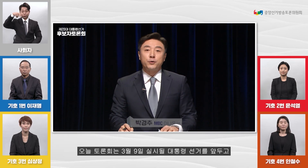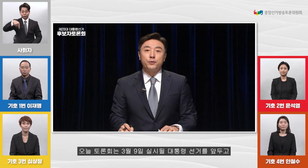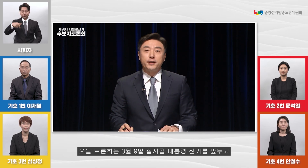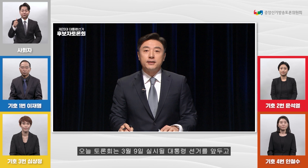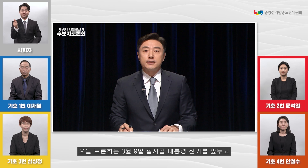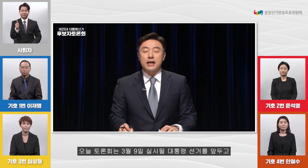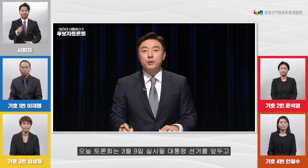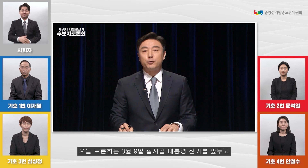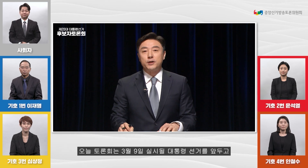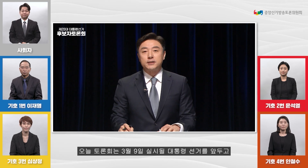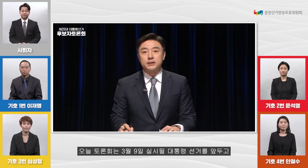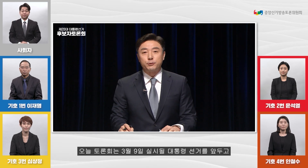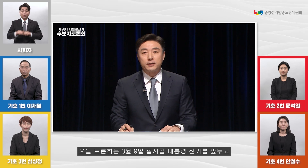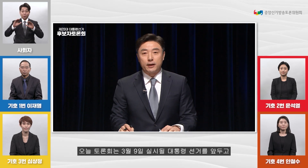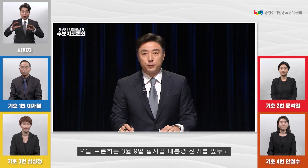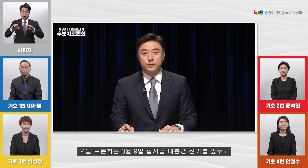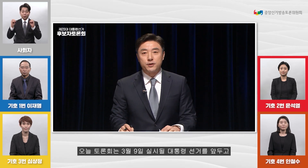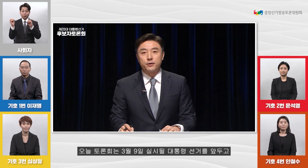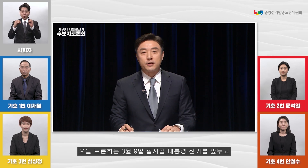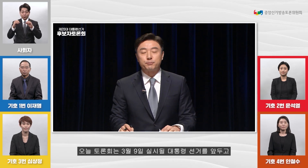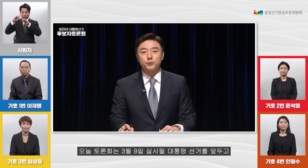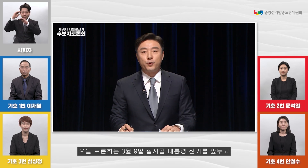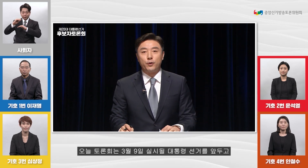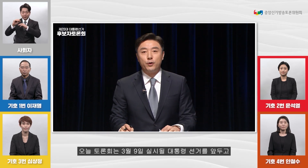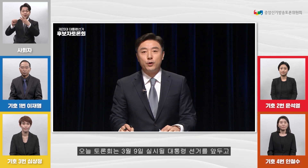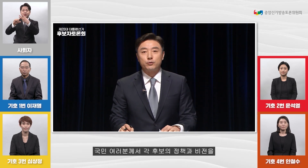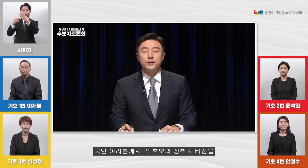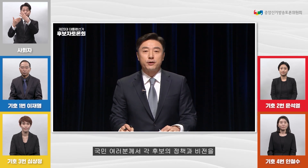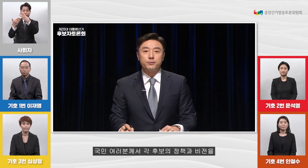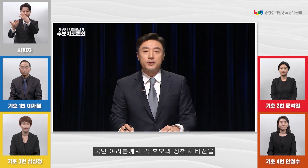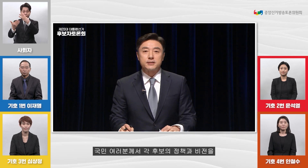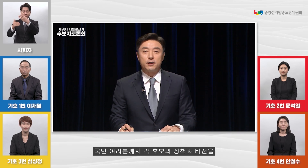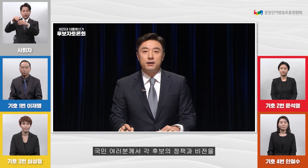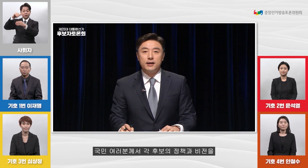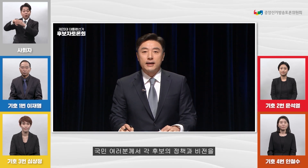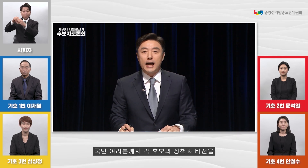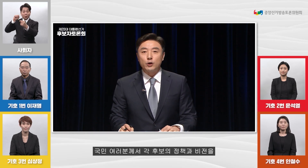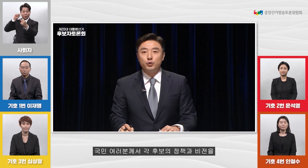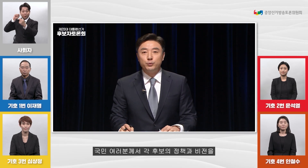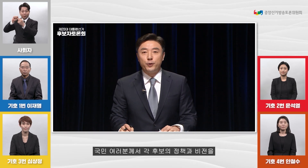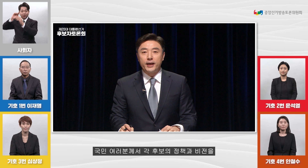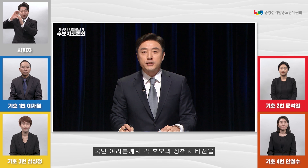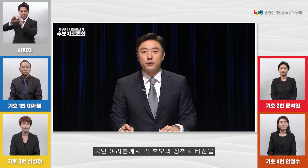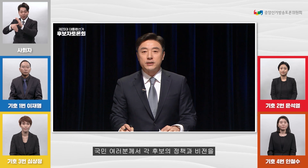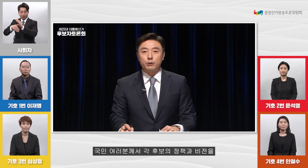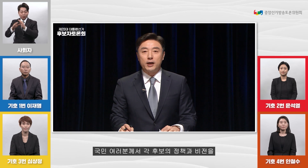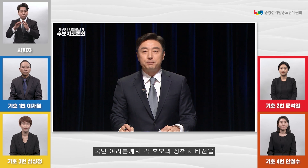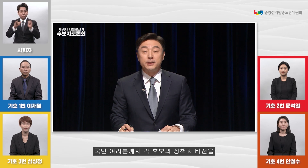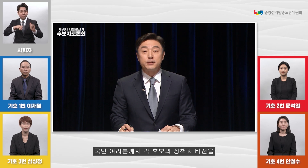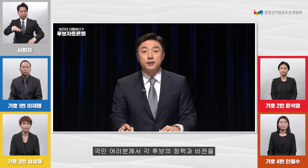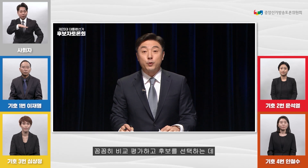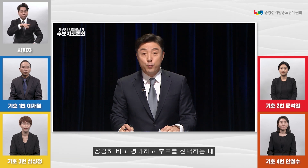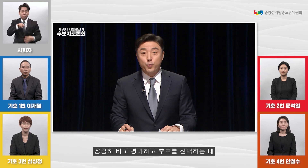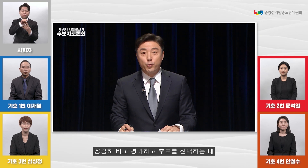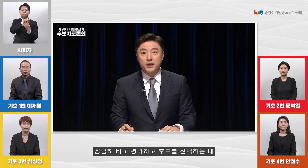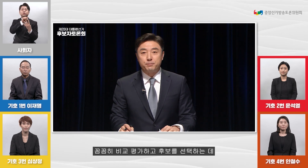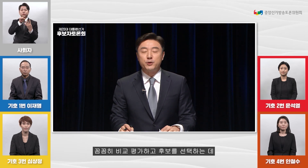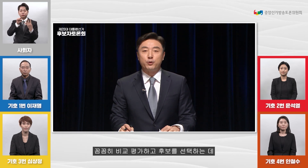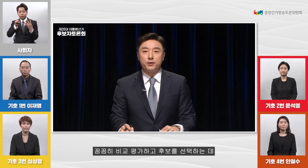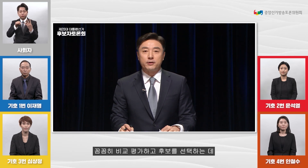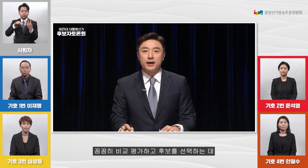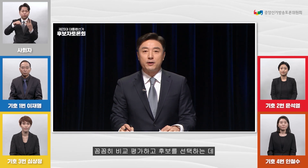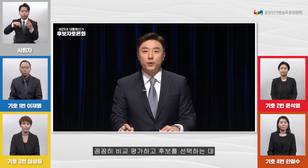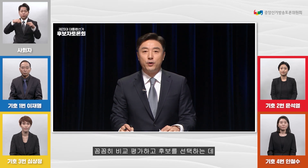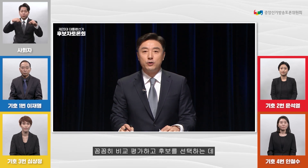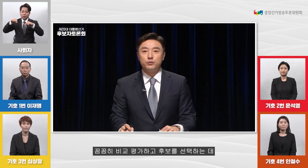오늘 토론회는 3월 9일 실시될 대통령 선거를 앞두고 국민 여러분께서 각 후보의 정책과 비전을 꼼꼼히